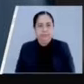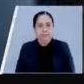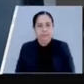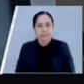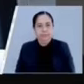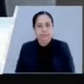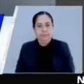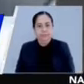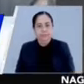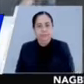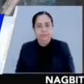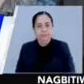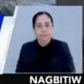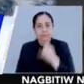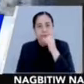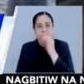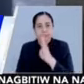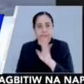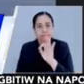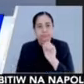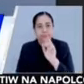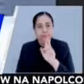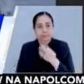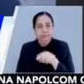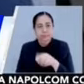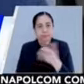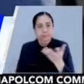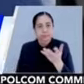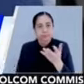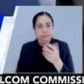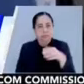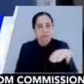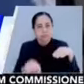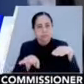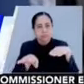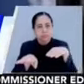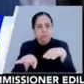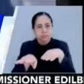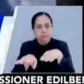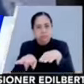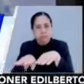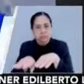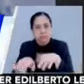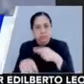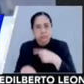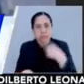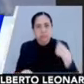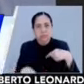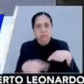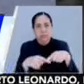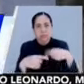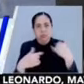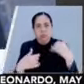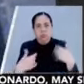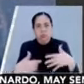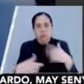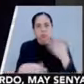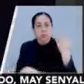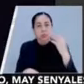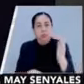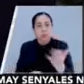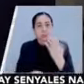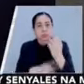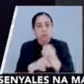Kuha ito ng Bureau of Fisheries and Aquatic Resources ng dikitan at kumayod sa kanila ang Chinese militia vessel na yan noong umaga ng October